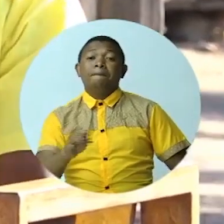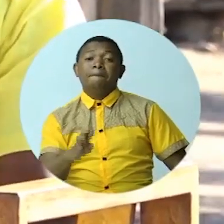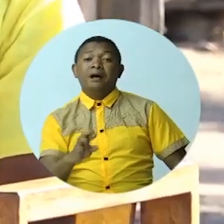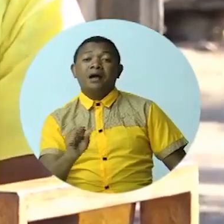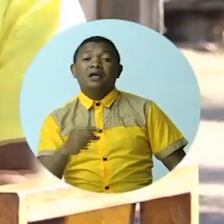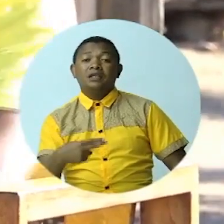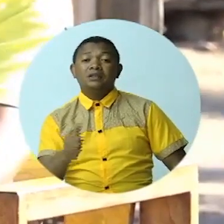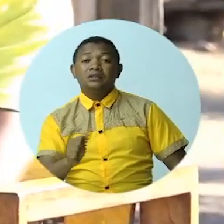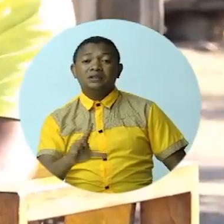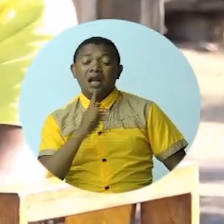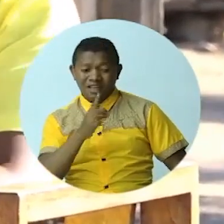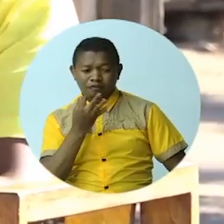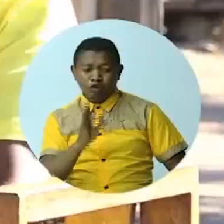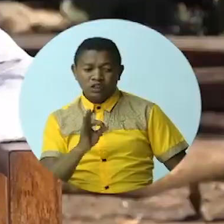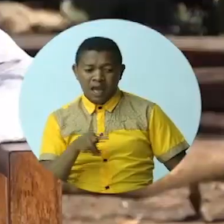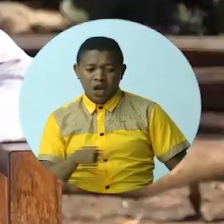anao.